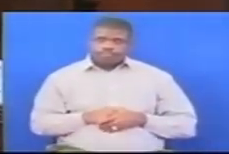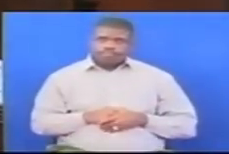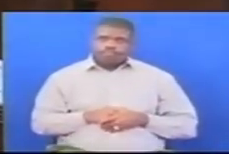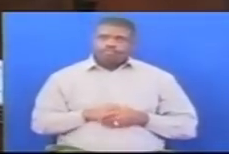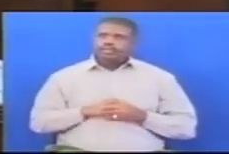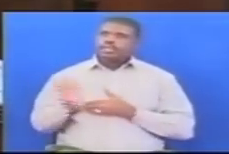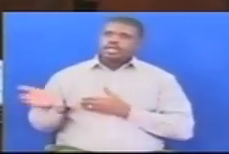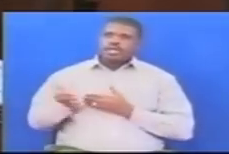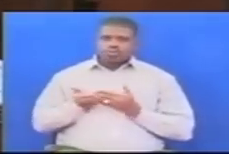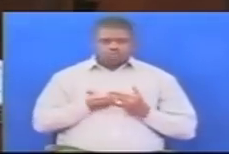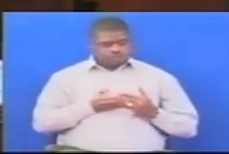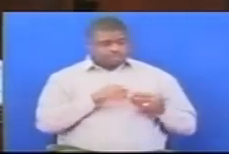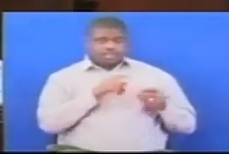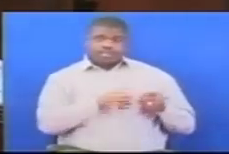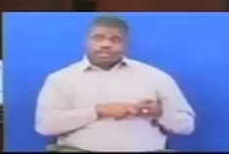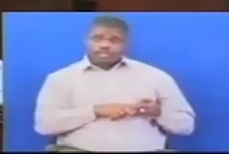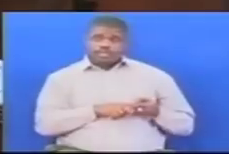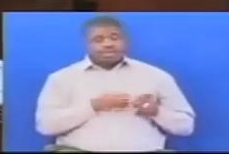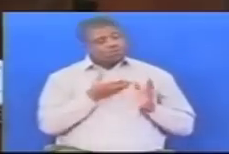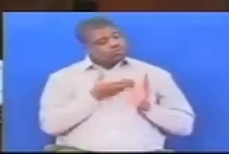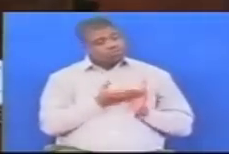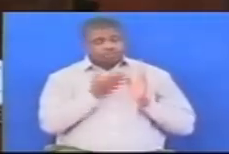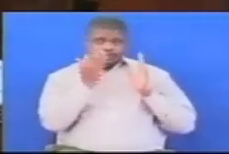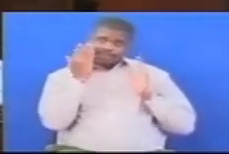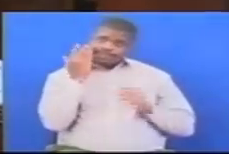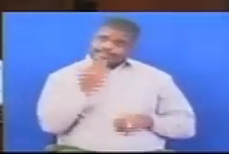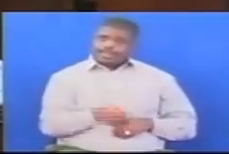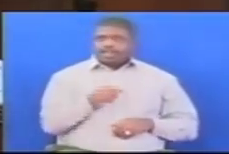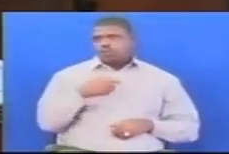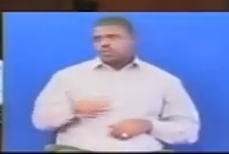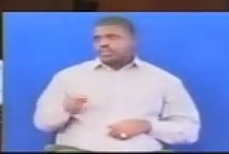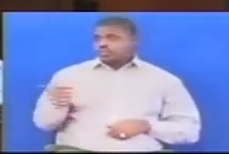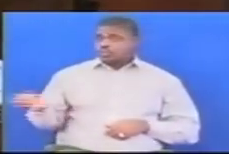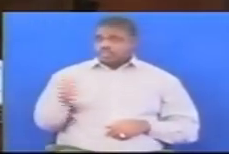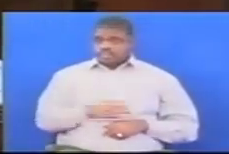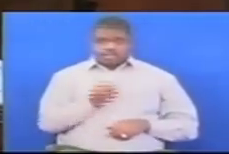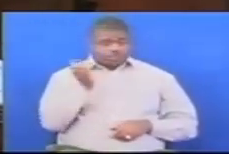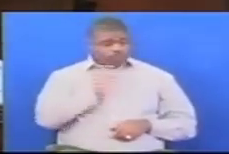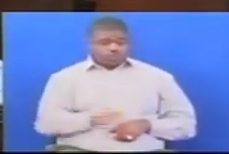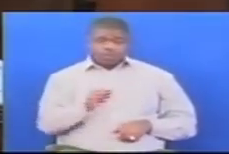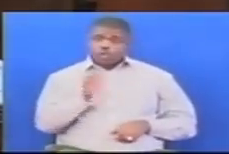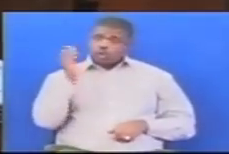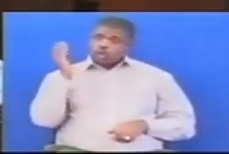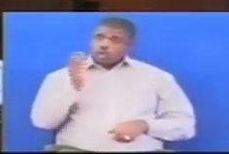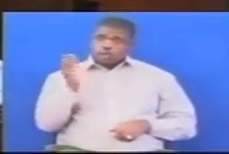narudia tena, nikuombe sana Mheshimiwa Waziri, utakapokuja kuhitimisha hoja yako,